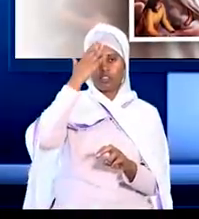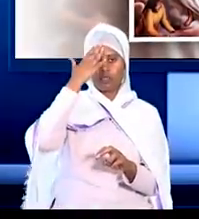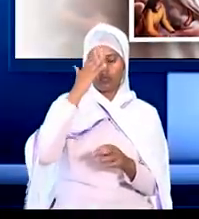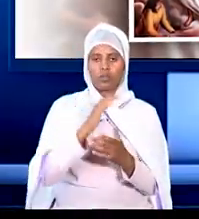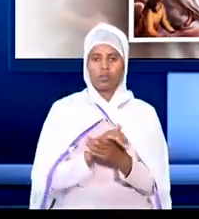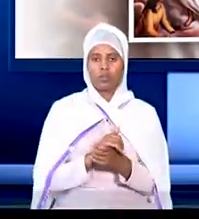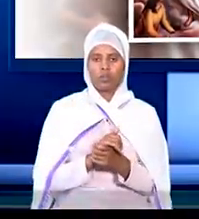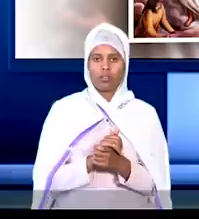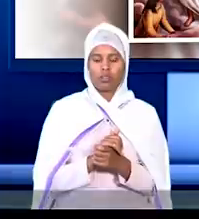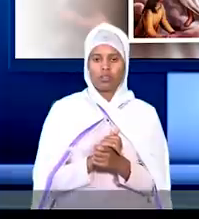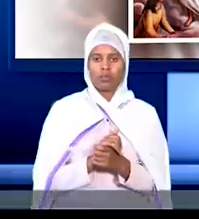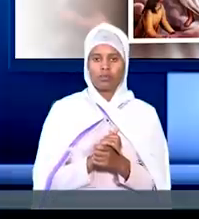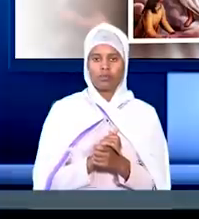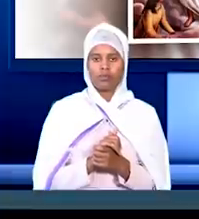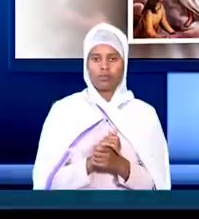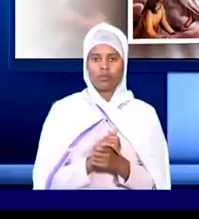ተማራሚርኩም